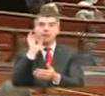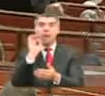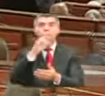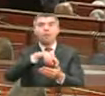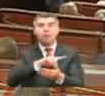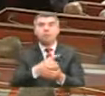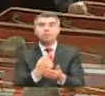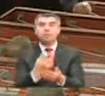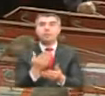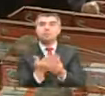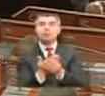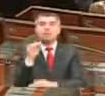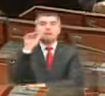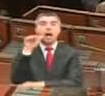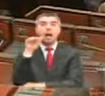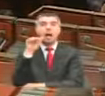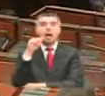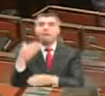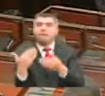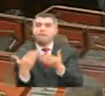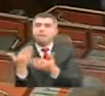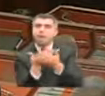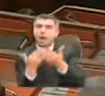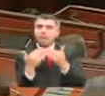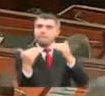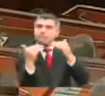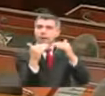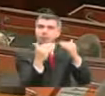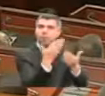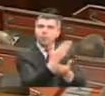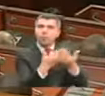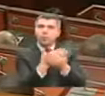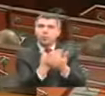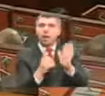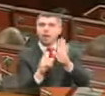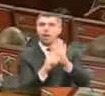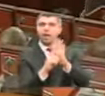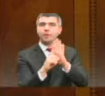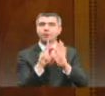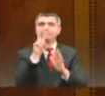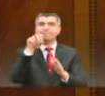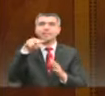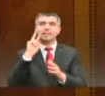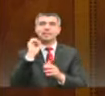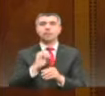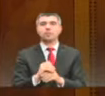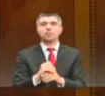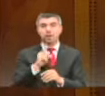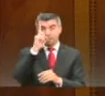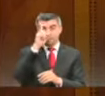نهائي متوافق عليه في إطار المبادرة المغربية للحكم الذاتي. وستواصل